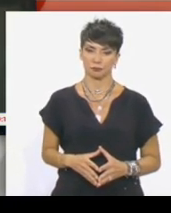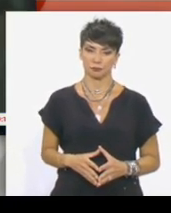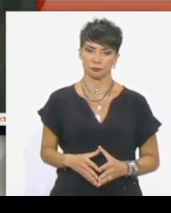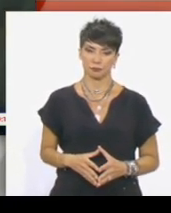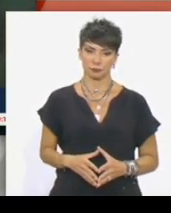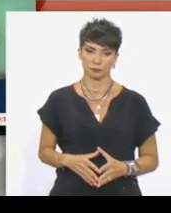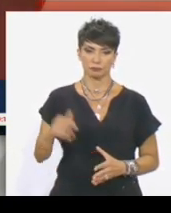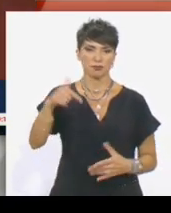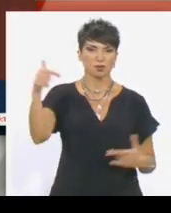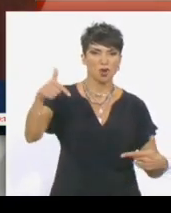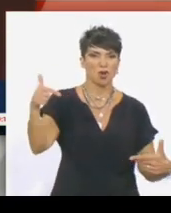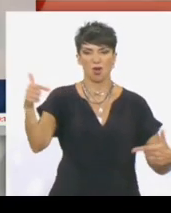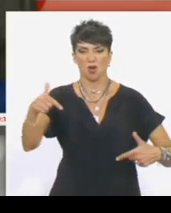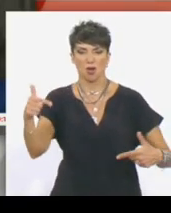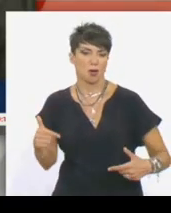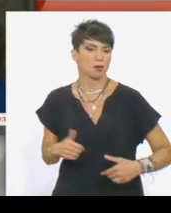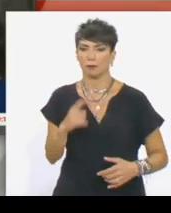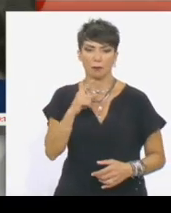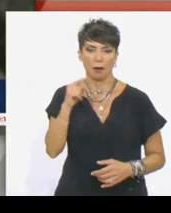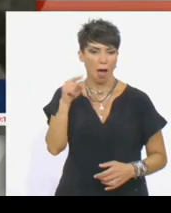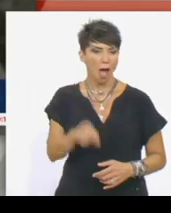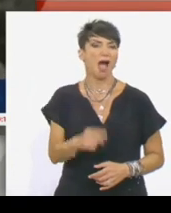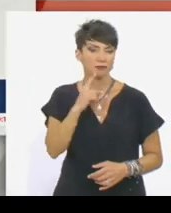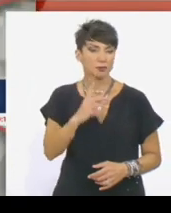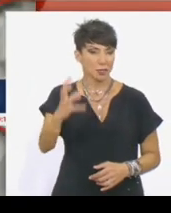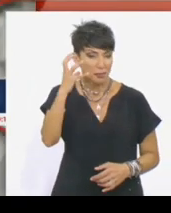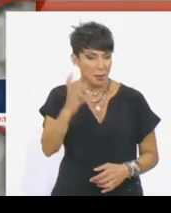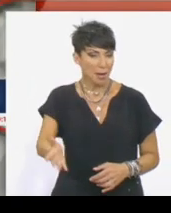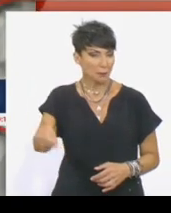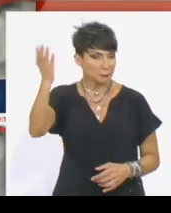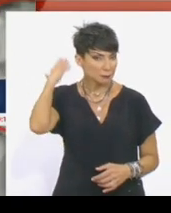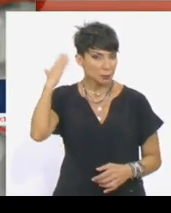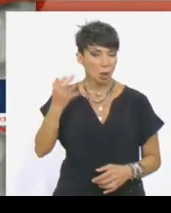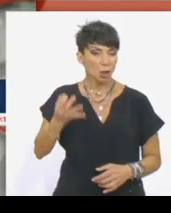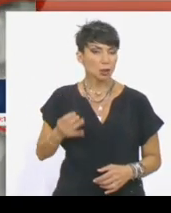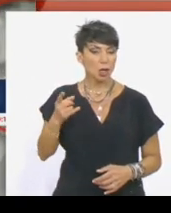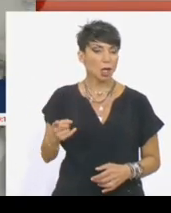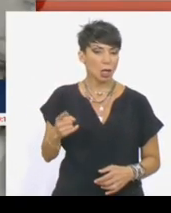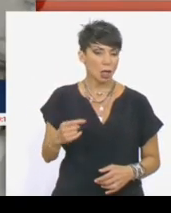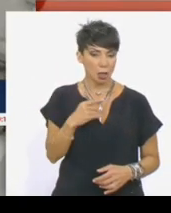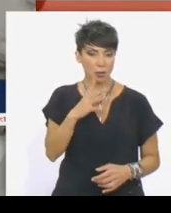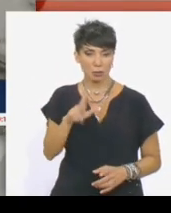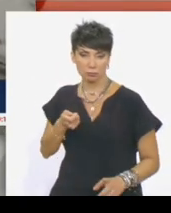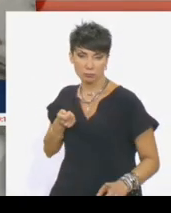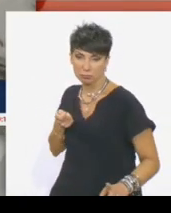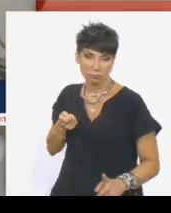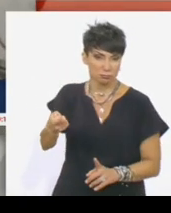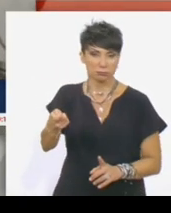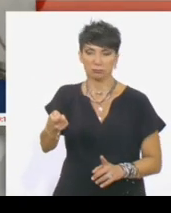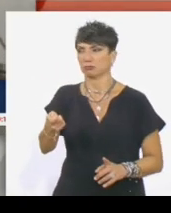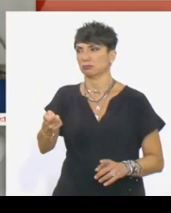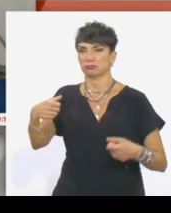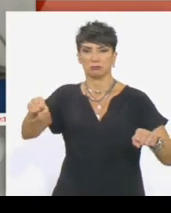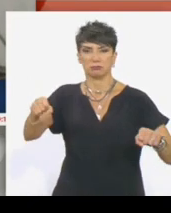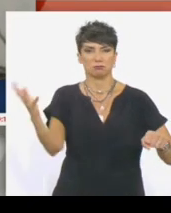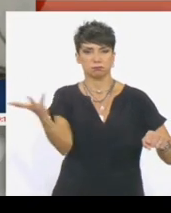Ο γνωστός τράπερ ήταν ένας από τους δράστες του αιματηρού επεισοδίου που είχε σημειωθεί στον Κολωνό με το μαχαίρωμα διανομέα σε καφετέρια